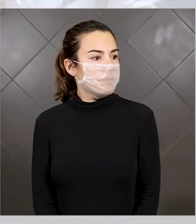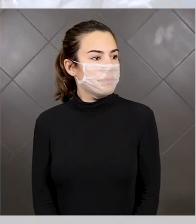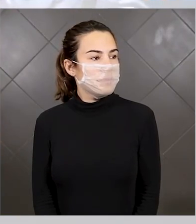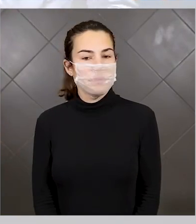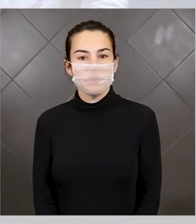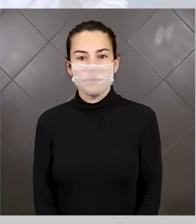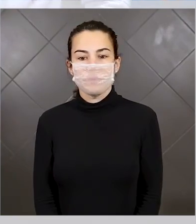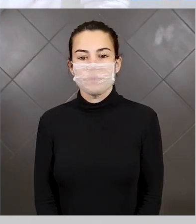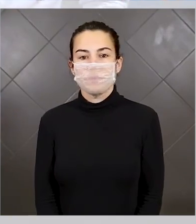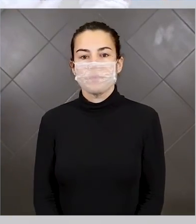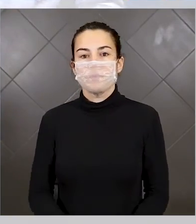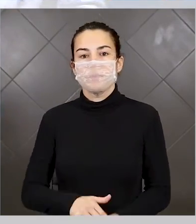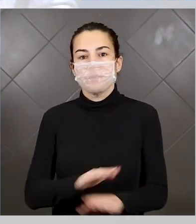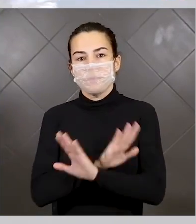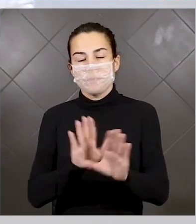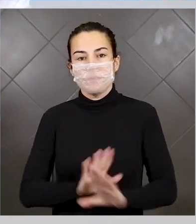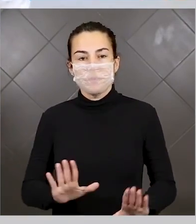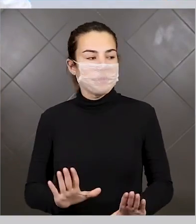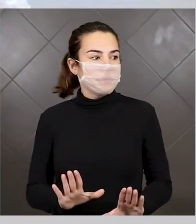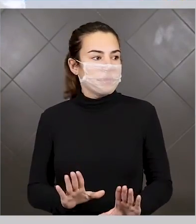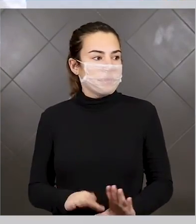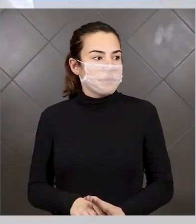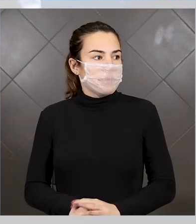I per acabar, per tapar el forat aquest